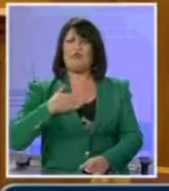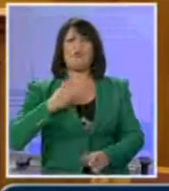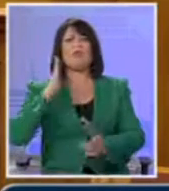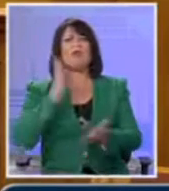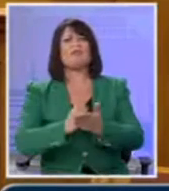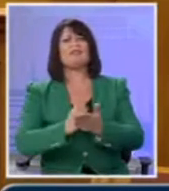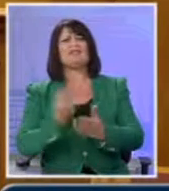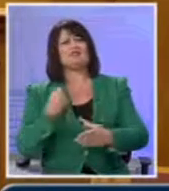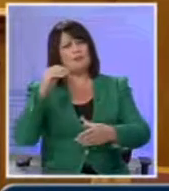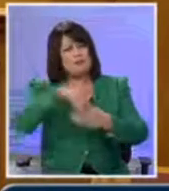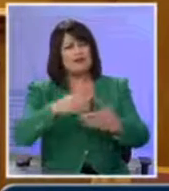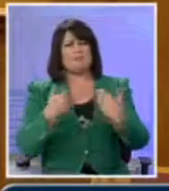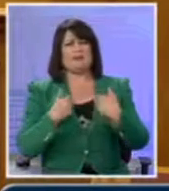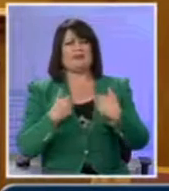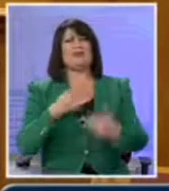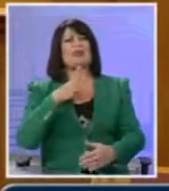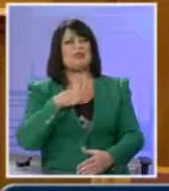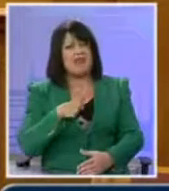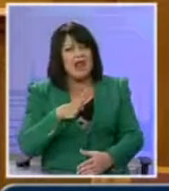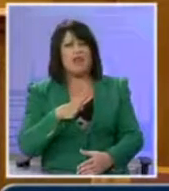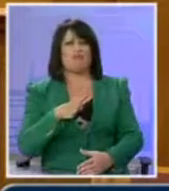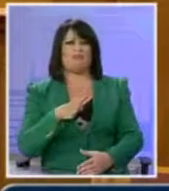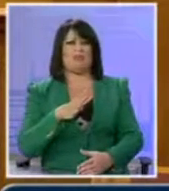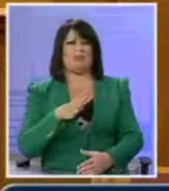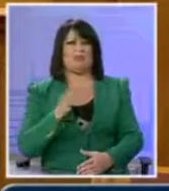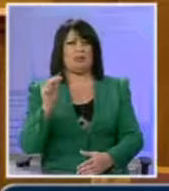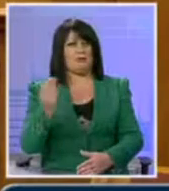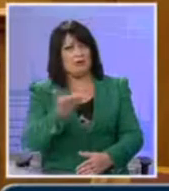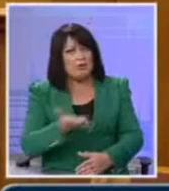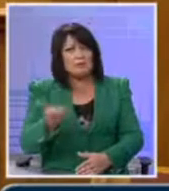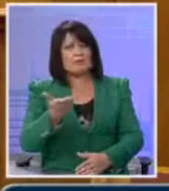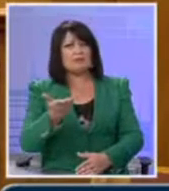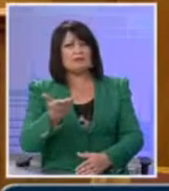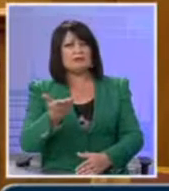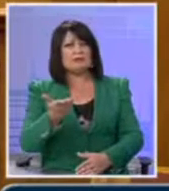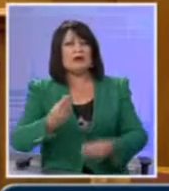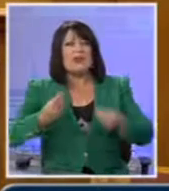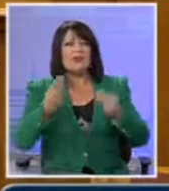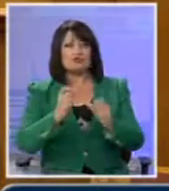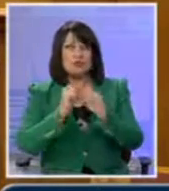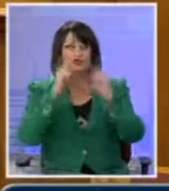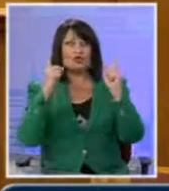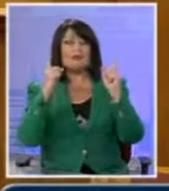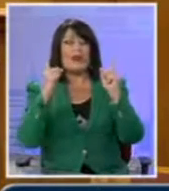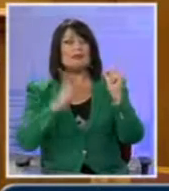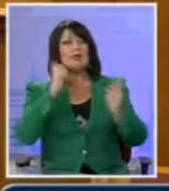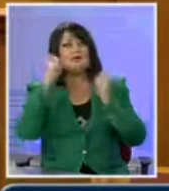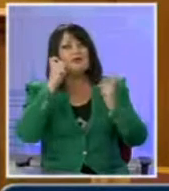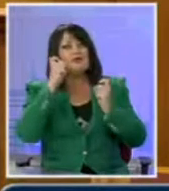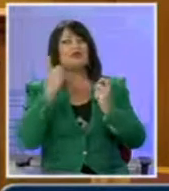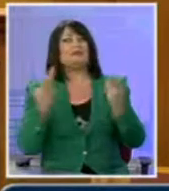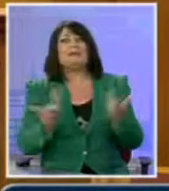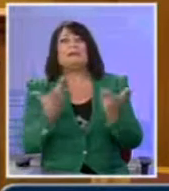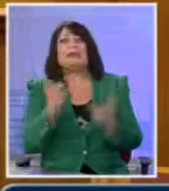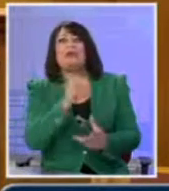για αυτήν χωρίς αυτήν. Θέλουμε, κυρίες και κύριοι συνάδελφοι, να αιμοδοτήσουμε τον προβληματισμό αυτής της